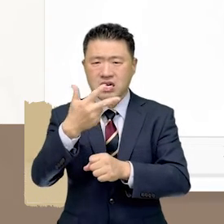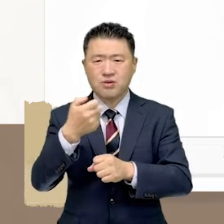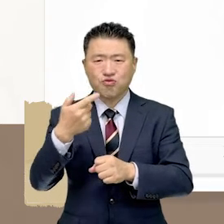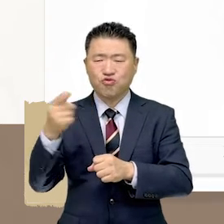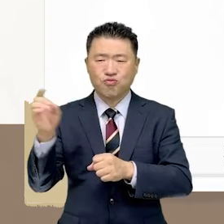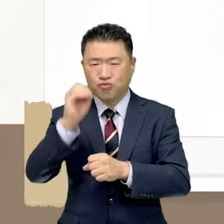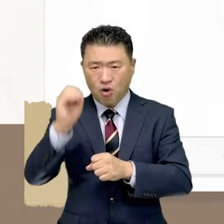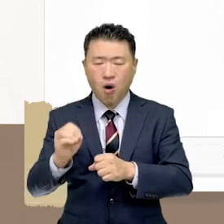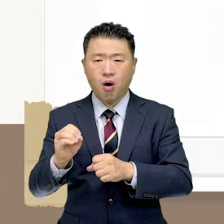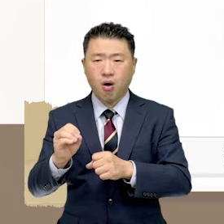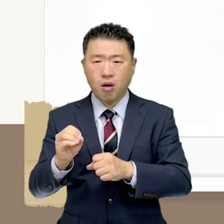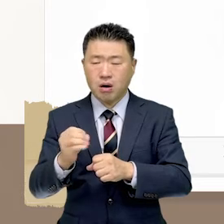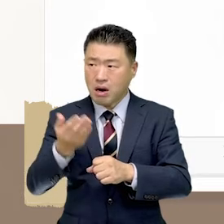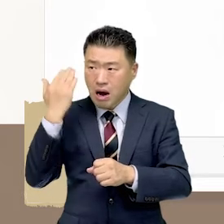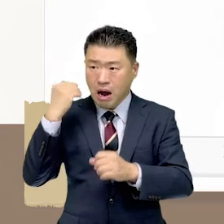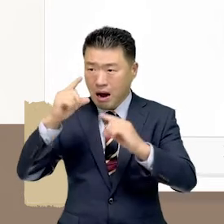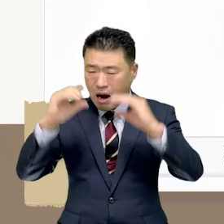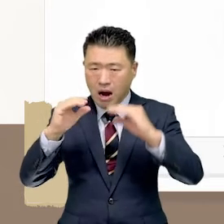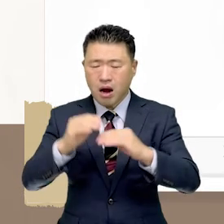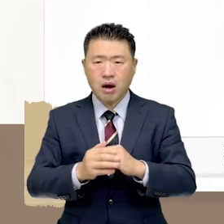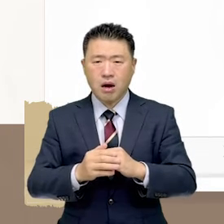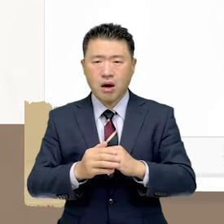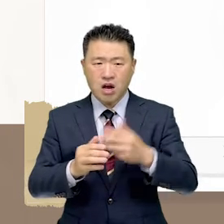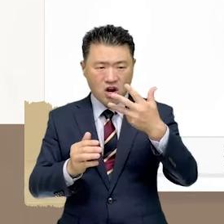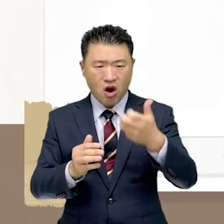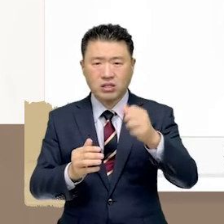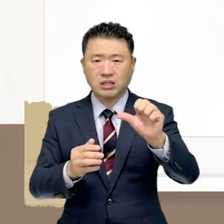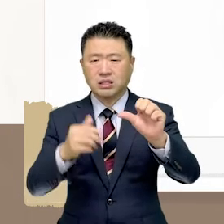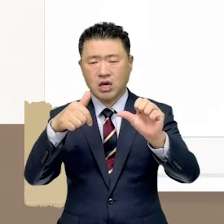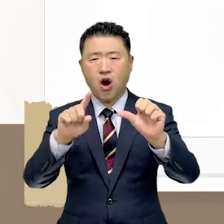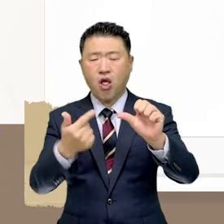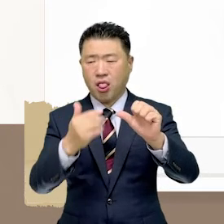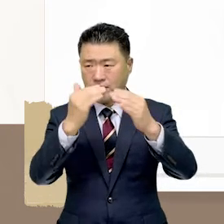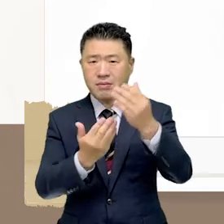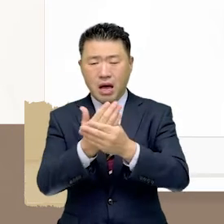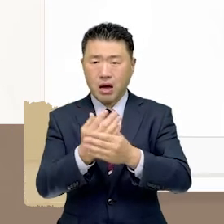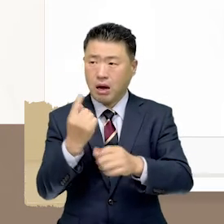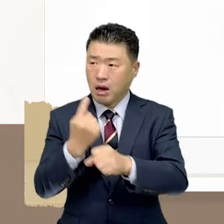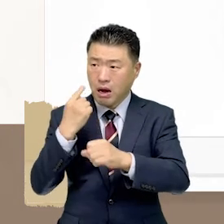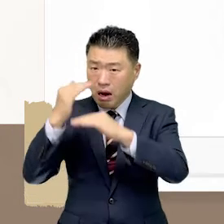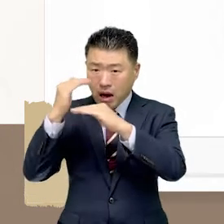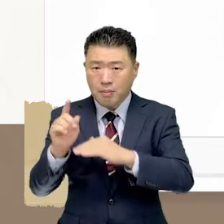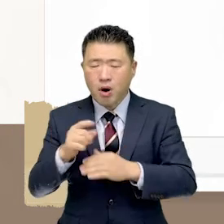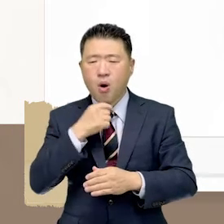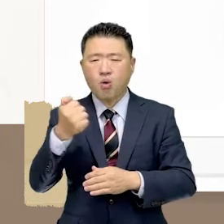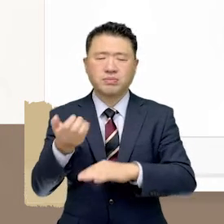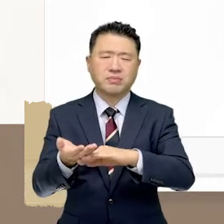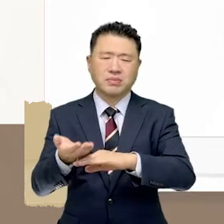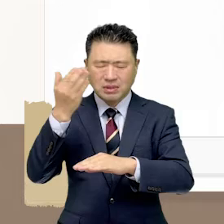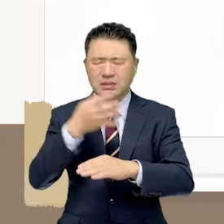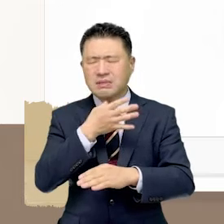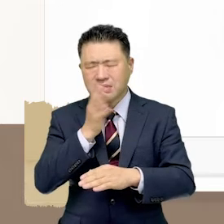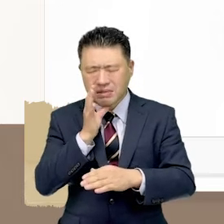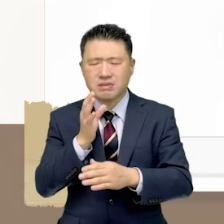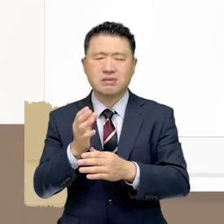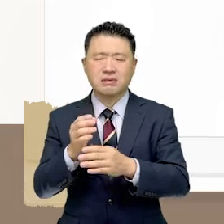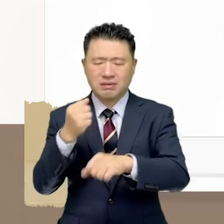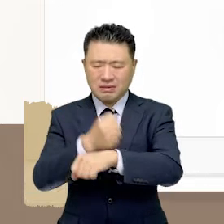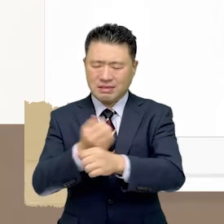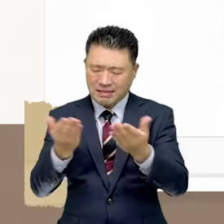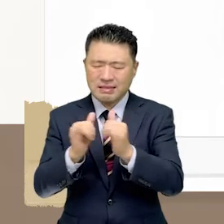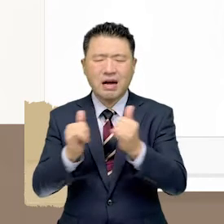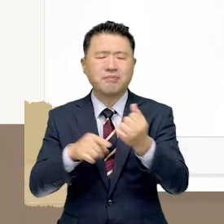76%로 전체 115건 중 85건이며 장년 근로자란 50세 이상의 고령 근로자로 정의하고